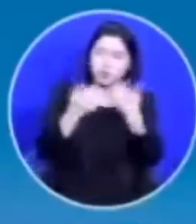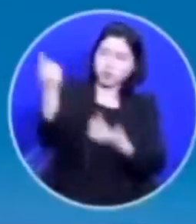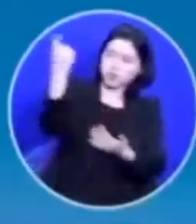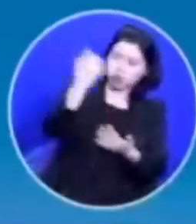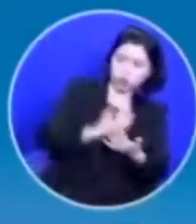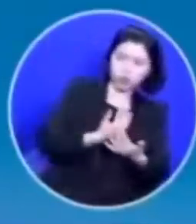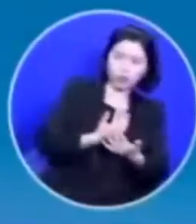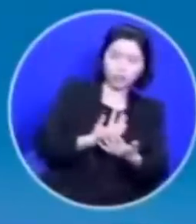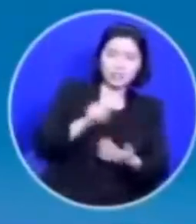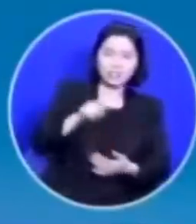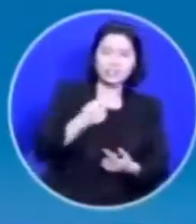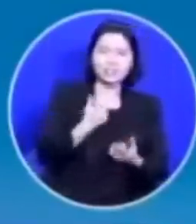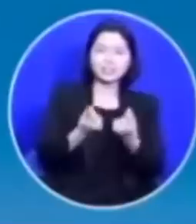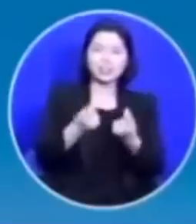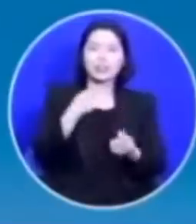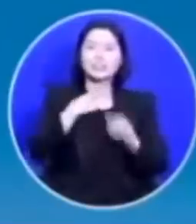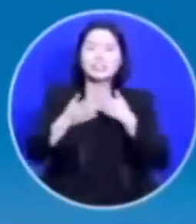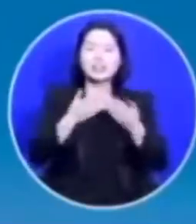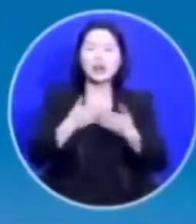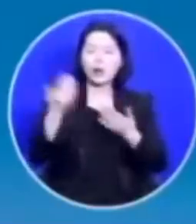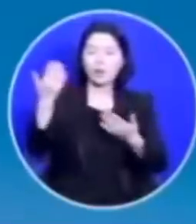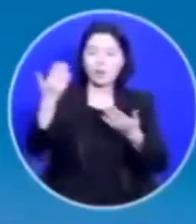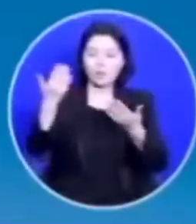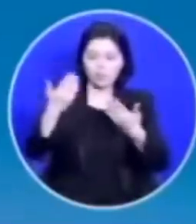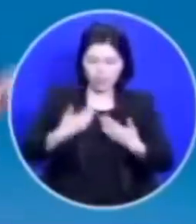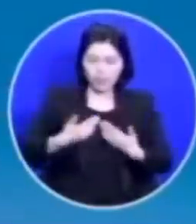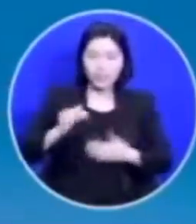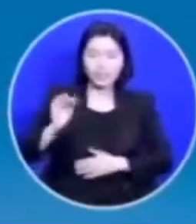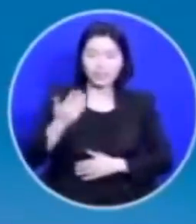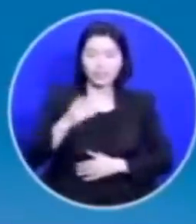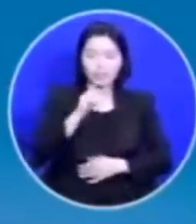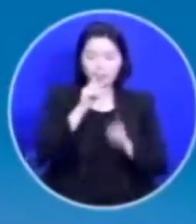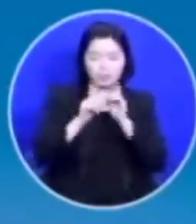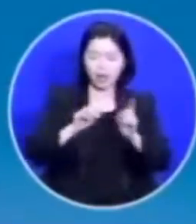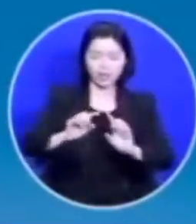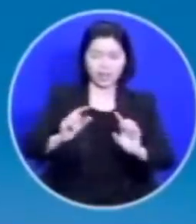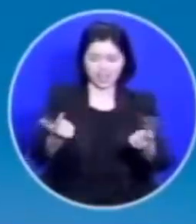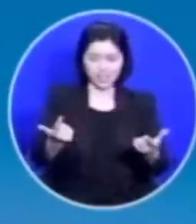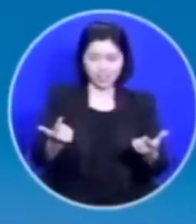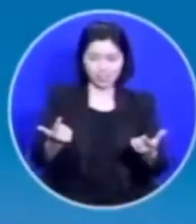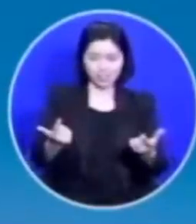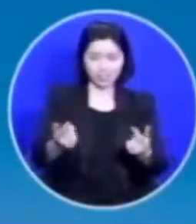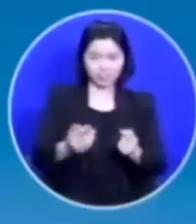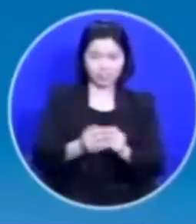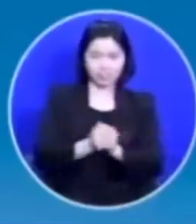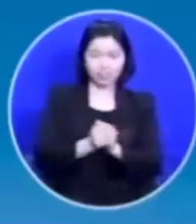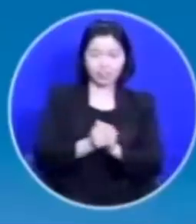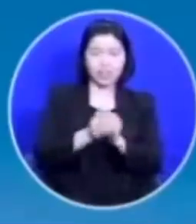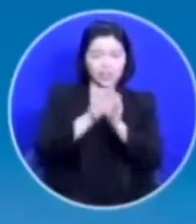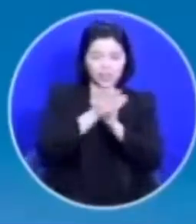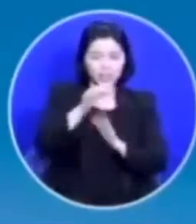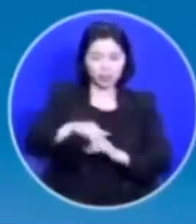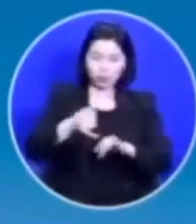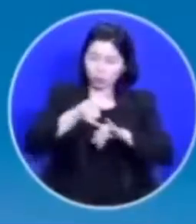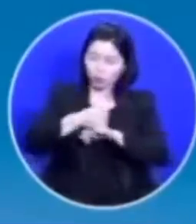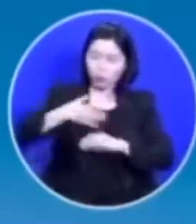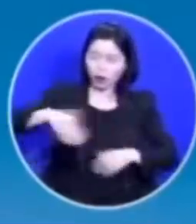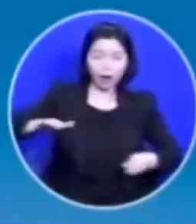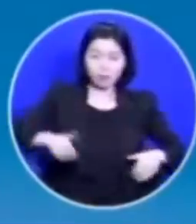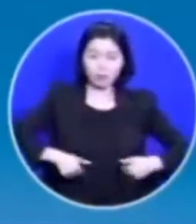그런 체험을 받으셔야 된다는 말씀을 드리려고 하는 게 아닙니다 기도원 꼭 하실 필요